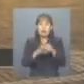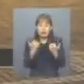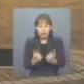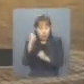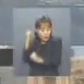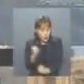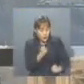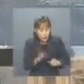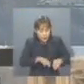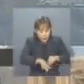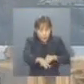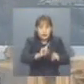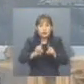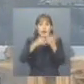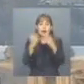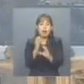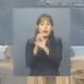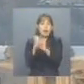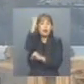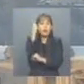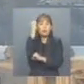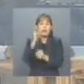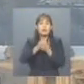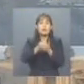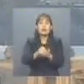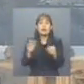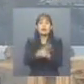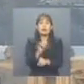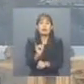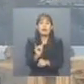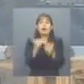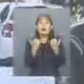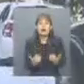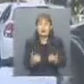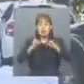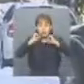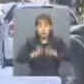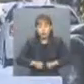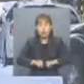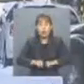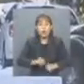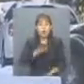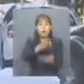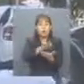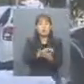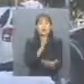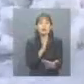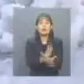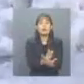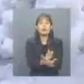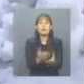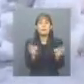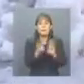ส่งมวลชนยังไม่สามารถให้บริการได้เต็มที่ทำให้ทางการตัดสินใจปิดการเรียนและสถานที่ราชการในวันจันทร์อีก